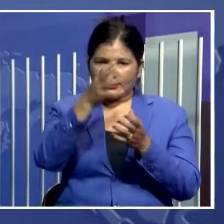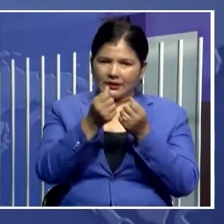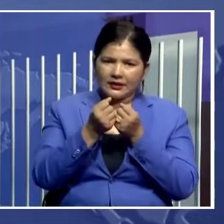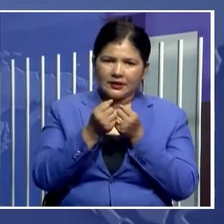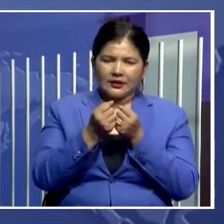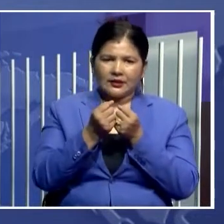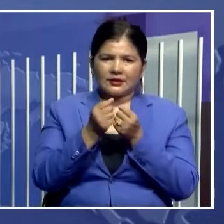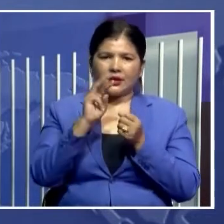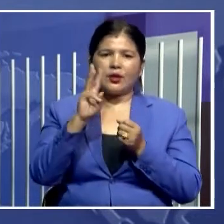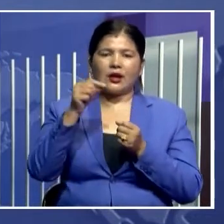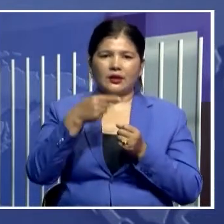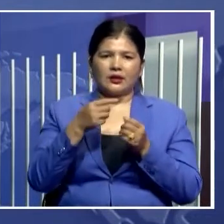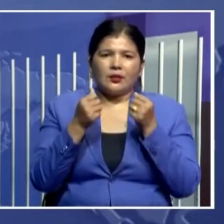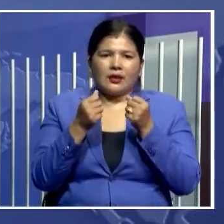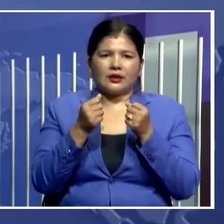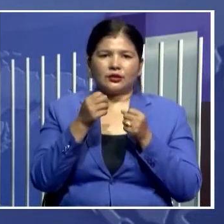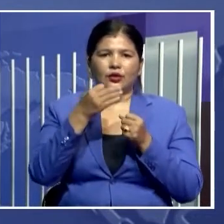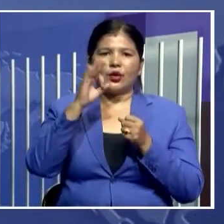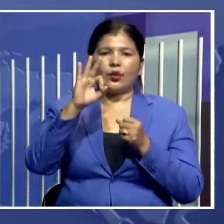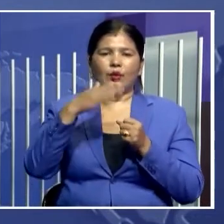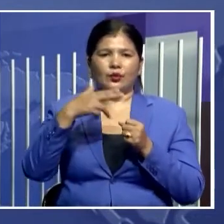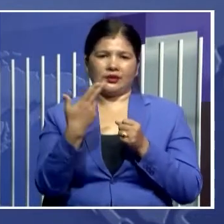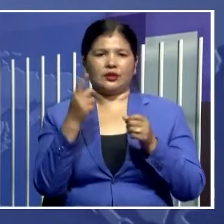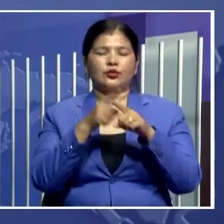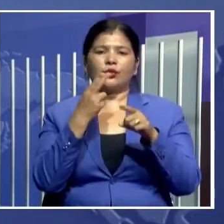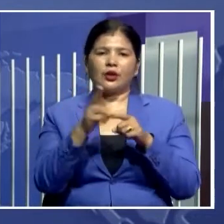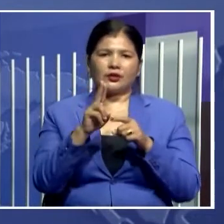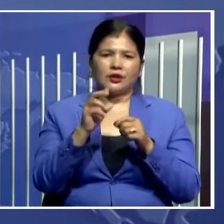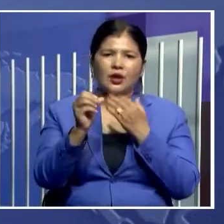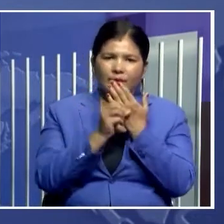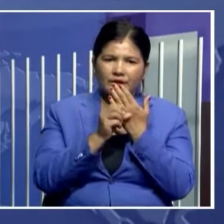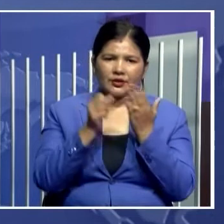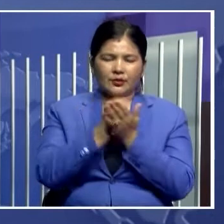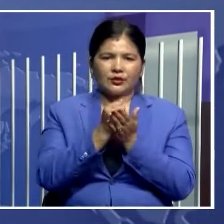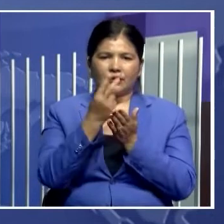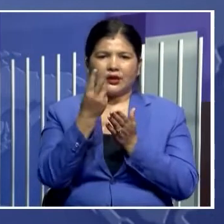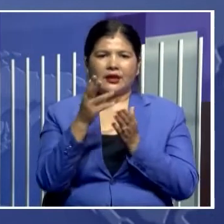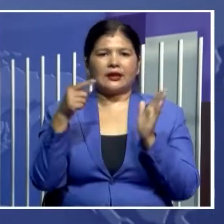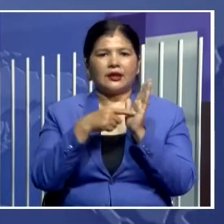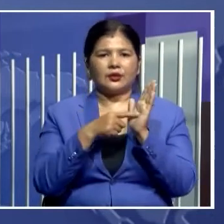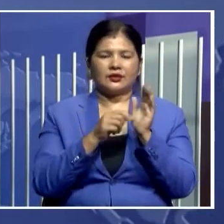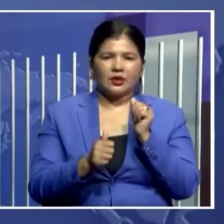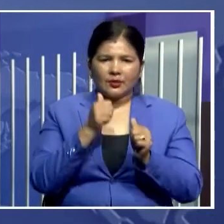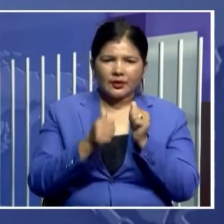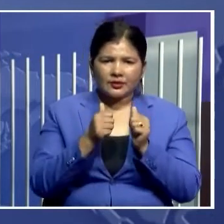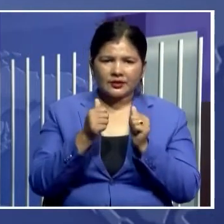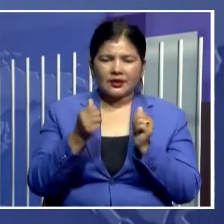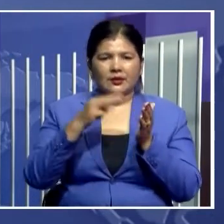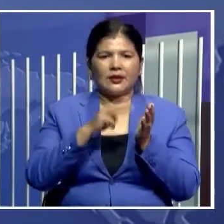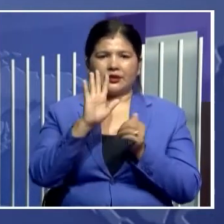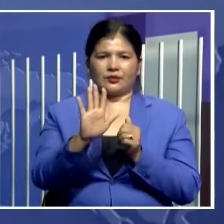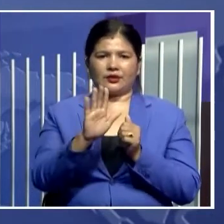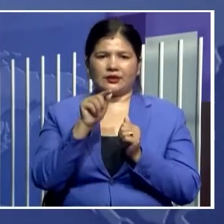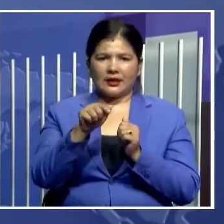संवाददाता मानबहादुर ओली हामीसँग जोडिनु भएको छ। पछिल्लो मत परिणामको आँकडा हेर्ने हो भने निकै प्रतिस्पर्धात्मक मानिएको छ त्यहाँको